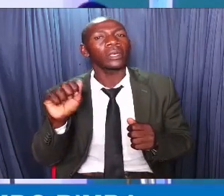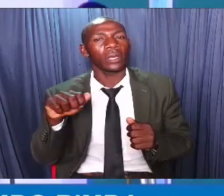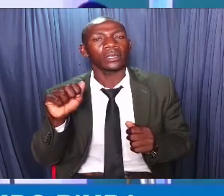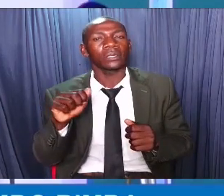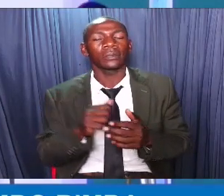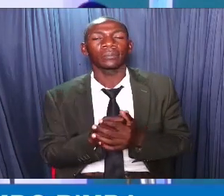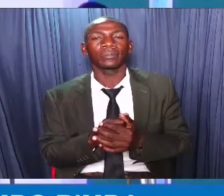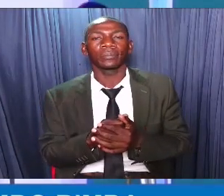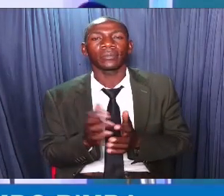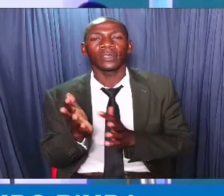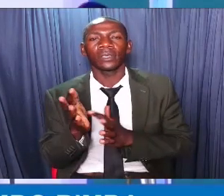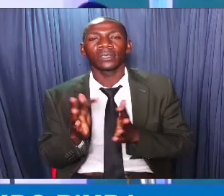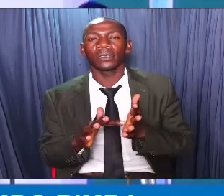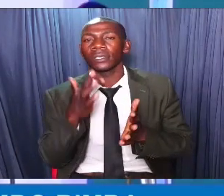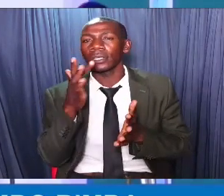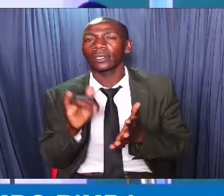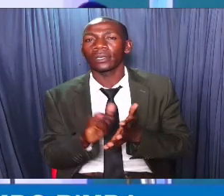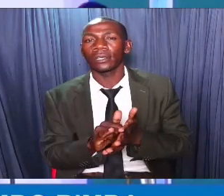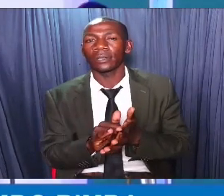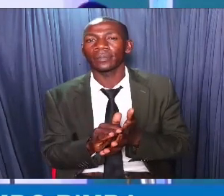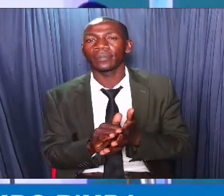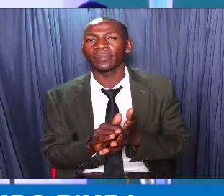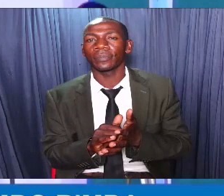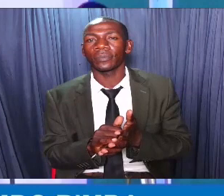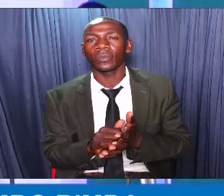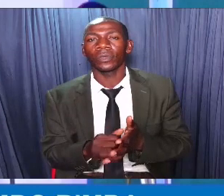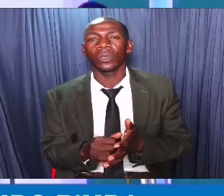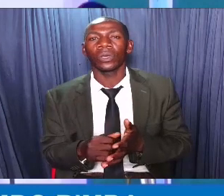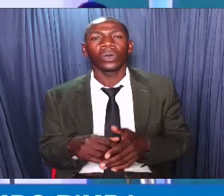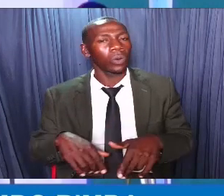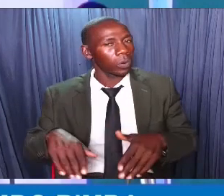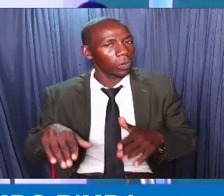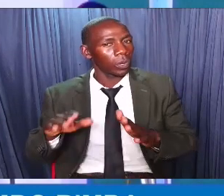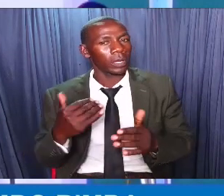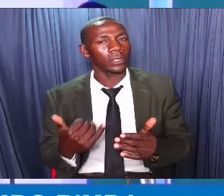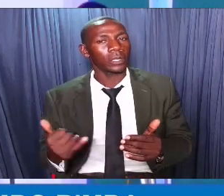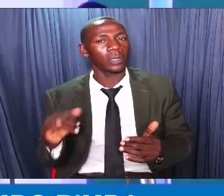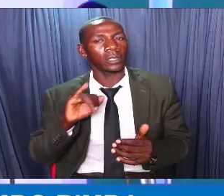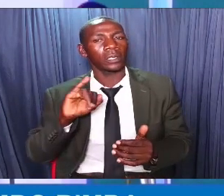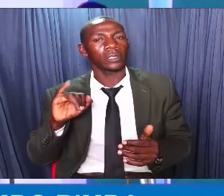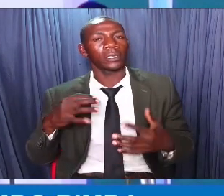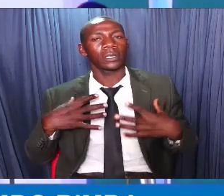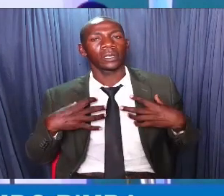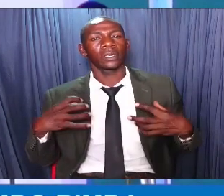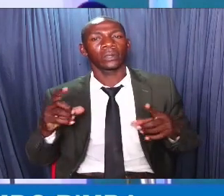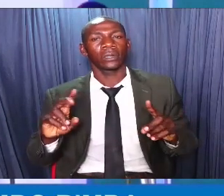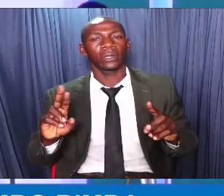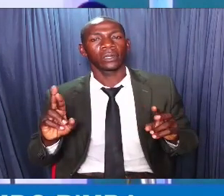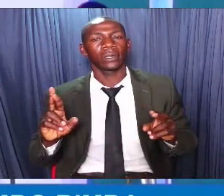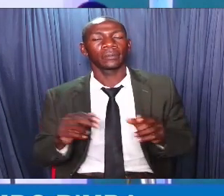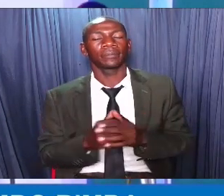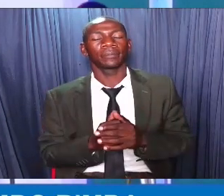fine. Yesu akamwambia. Jesus told him. Enda mwanao amepona. Go, the child has been healed.